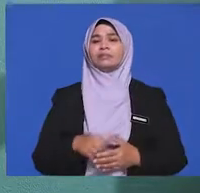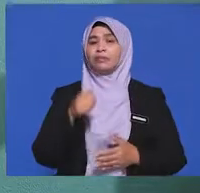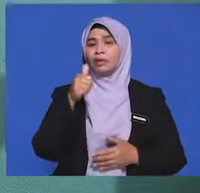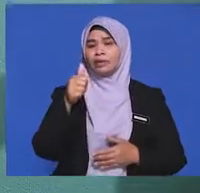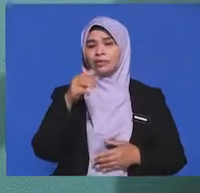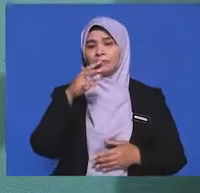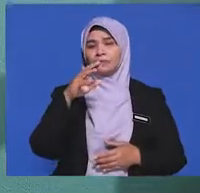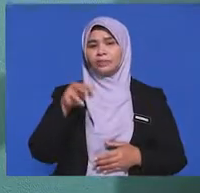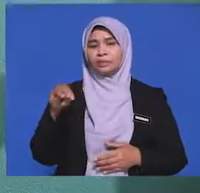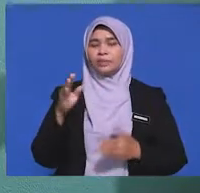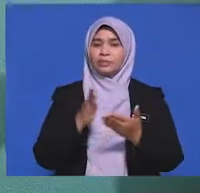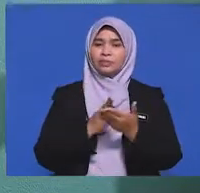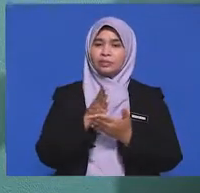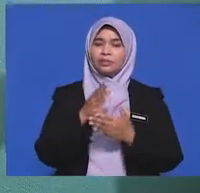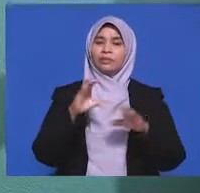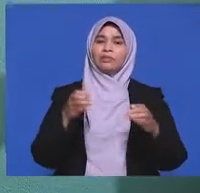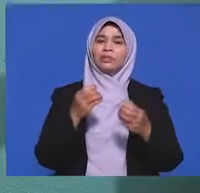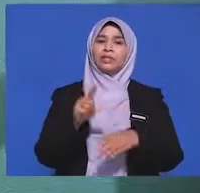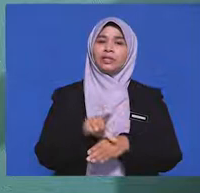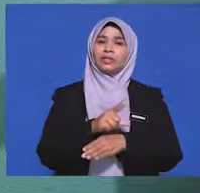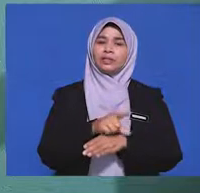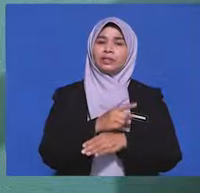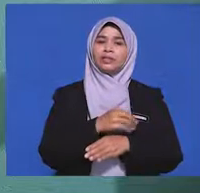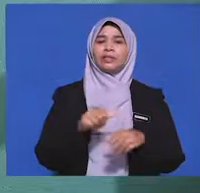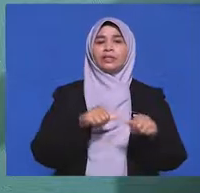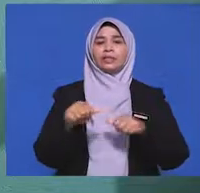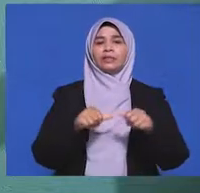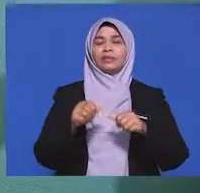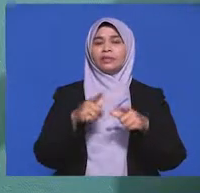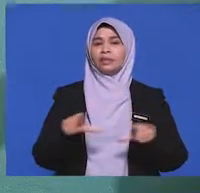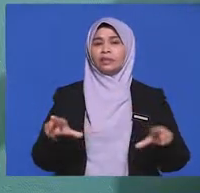murid-murid. Teruskan membuat latihan dan aktiviti yang lain, ya.